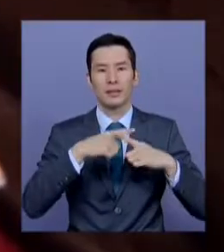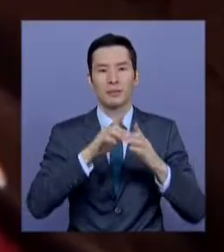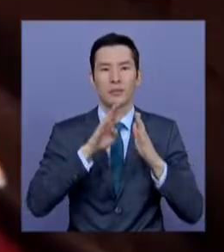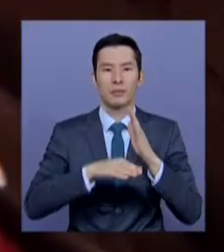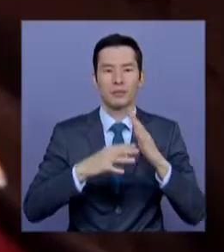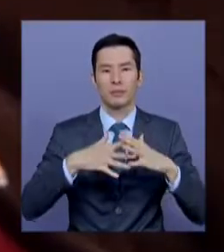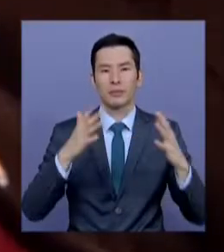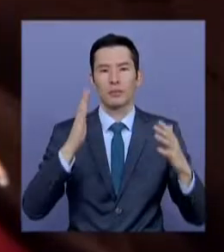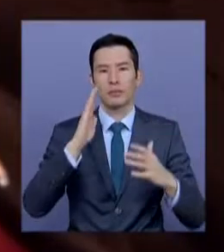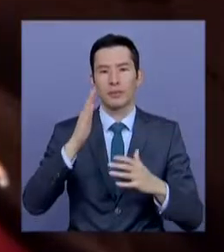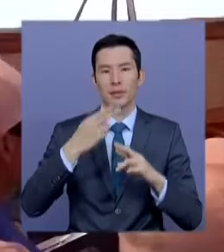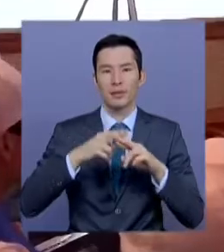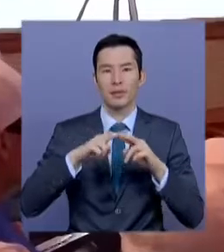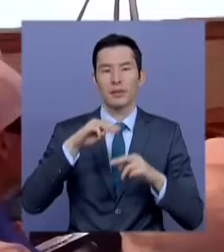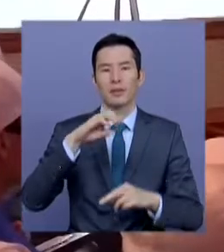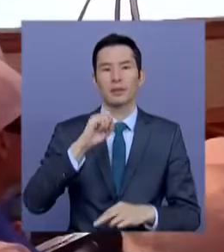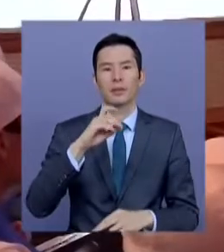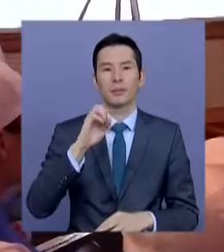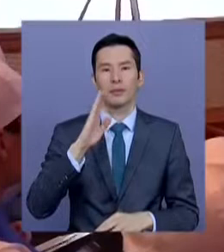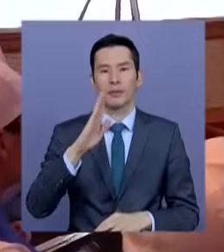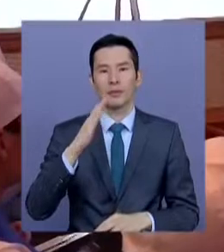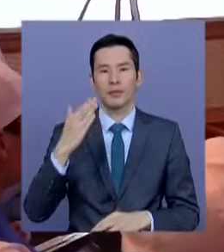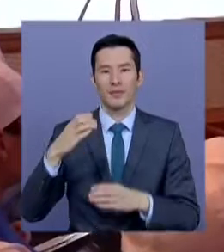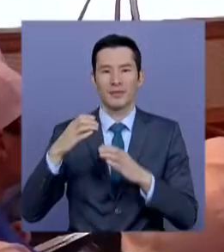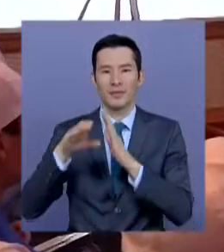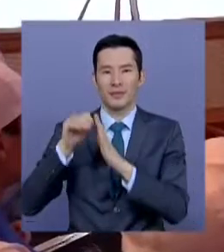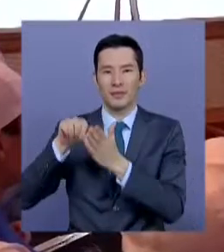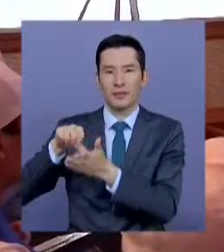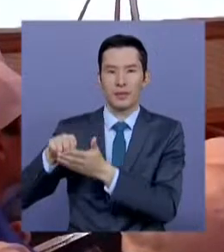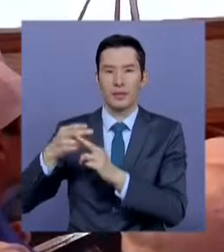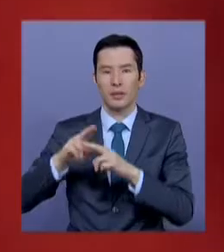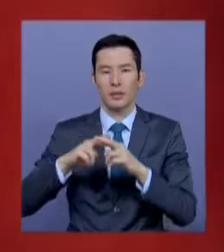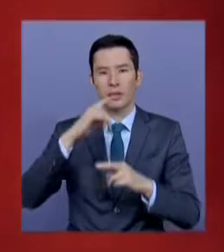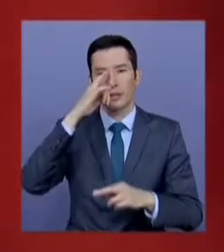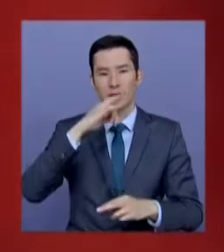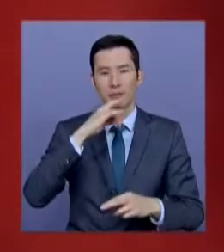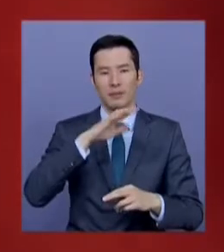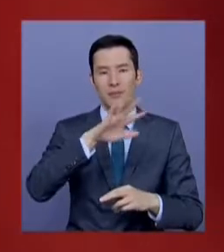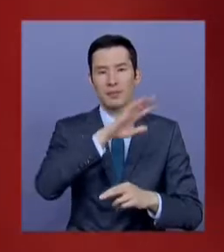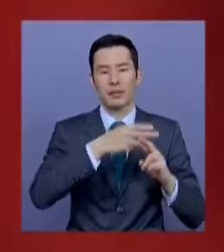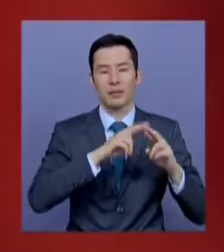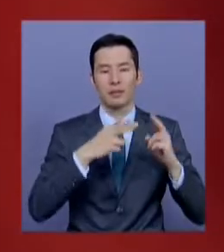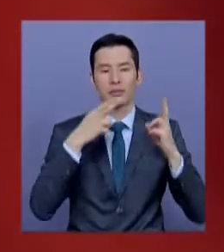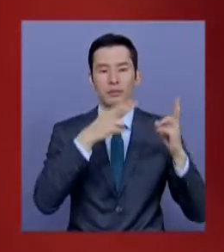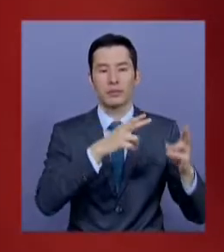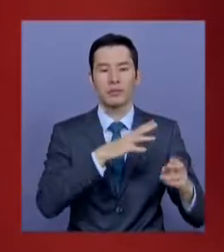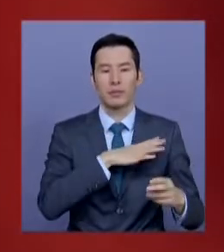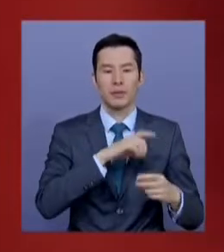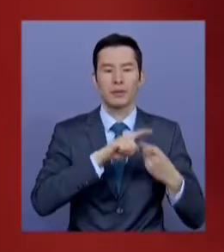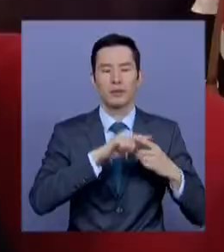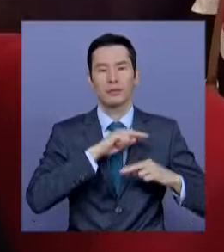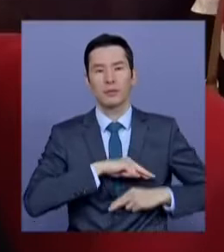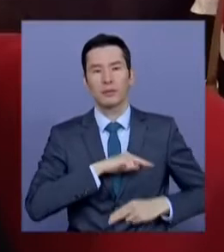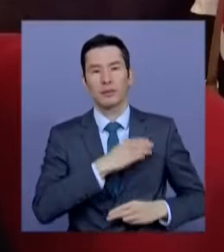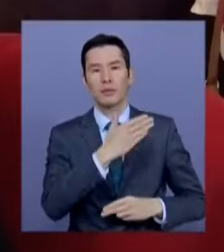Ел президенттігіне үміткер Амангелді Таспиховтың сенімді өкілдері Батыс Қазақстан облысындағы сайлаушылармен кездесуінде еліміздегі еңбек өнімділігі